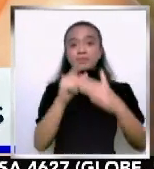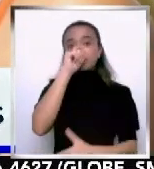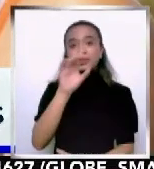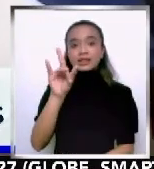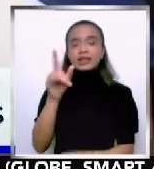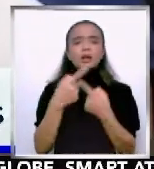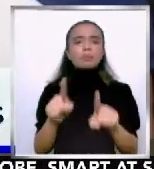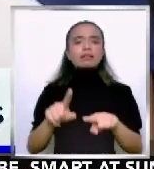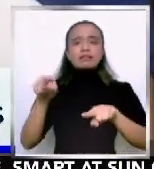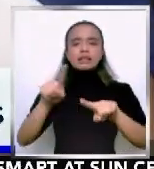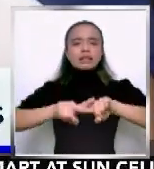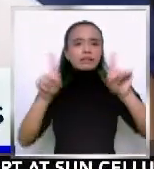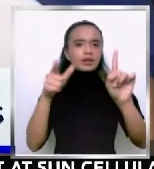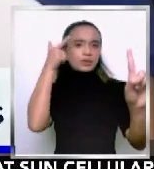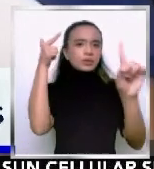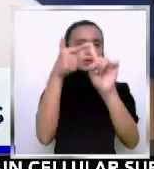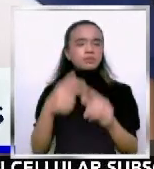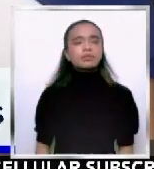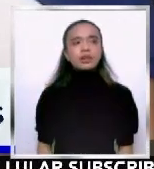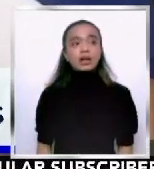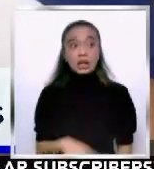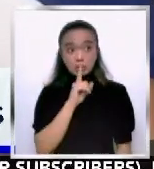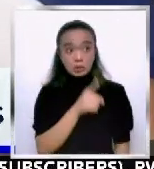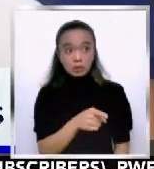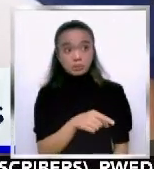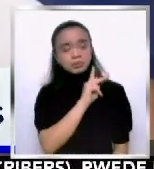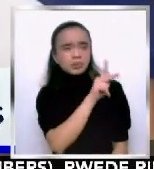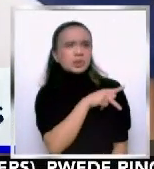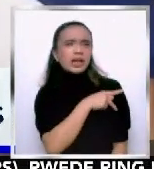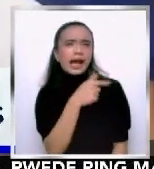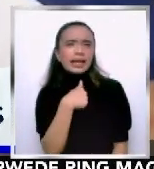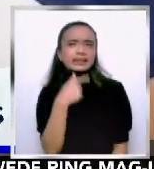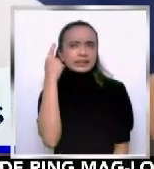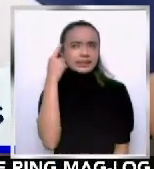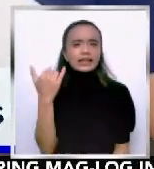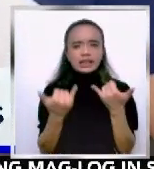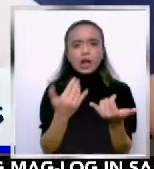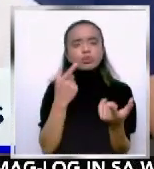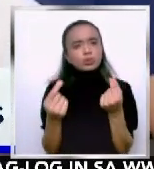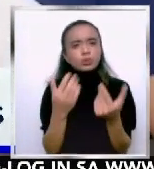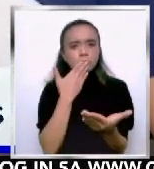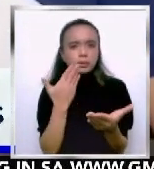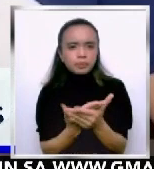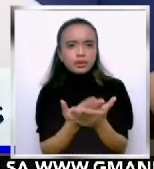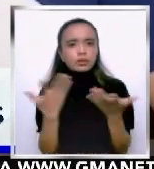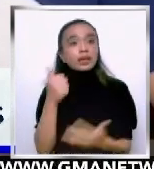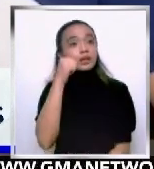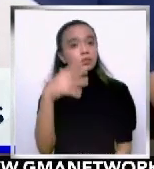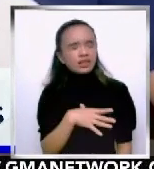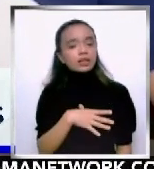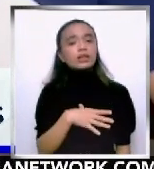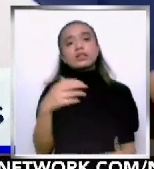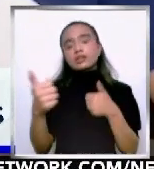Alex. Well, personally, I think that I am doing quite well right now in the women's tour, in the